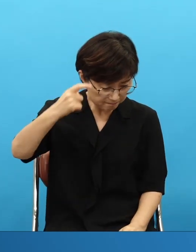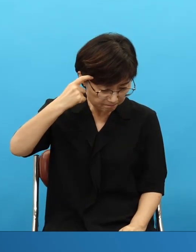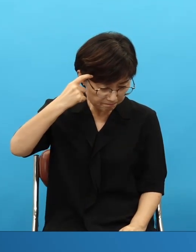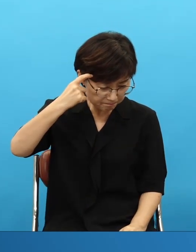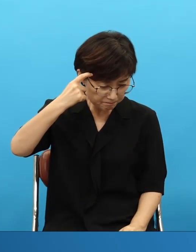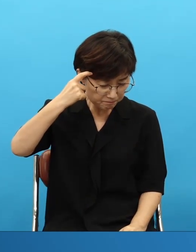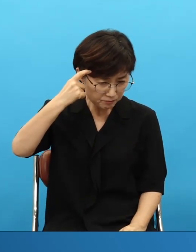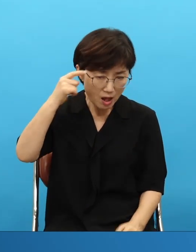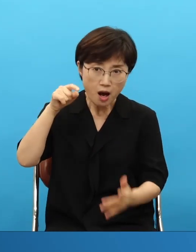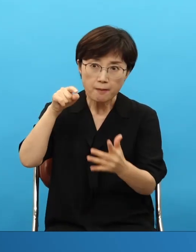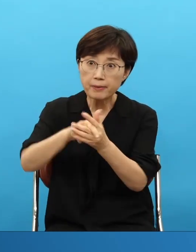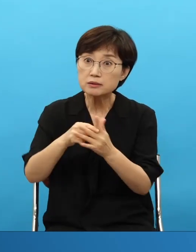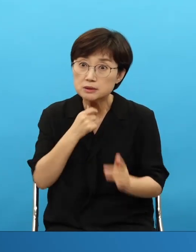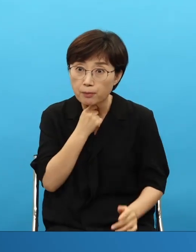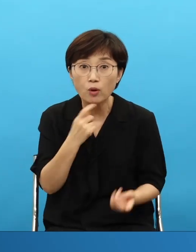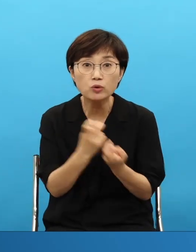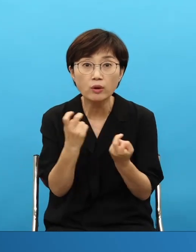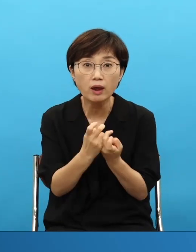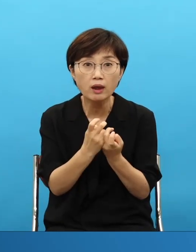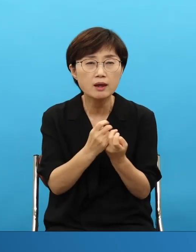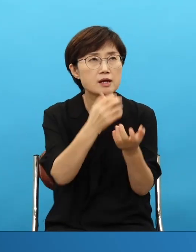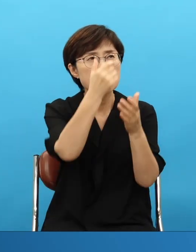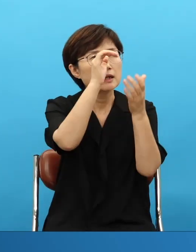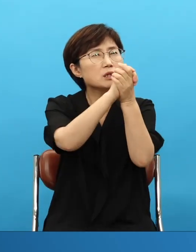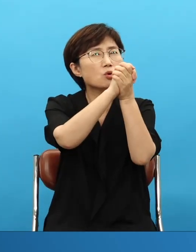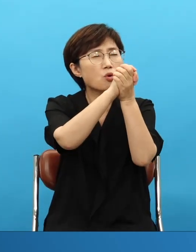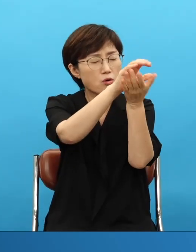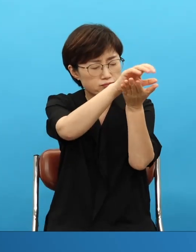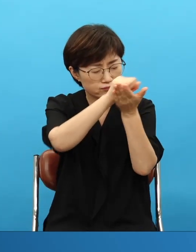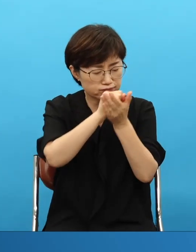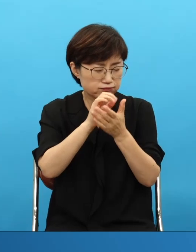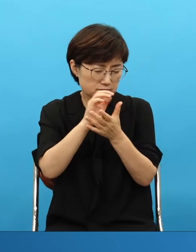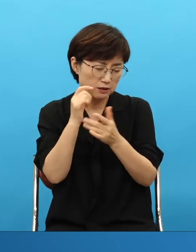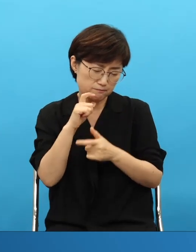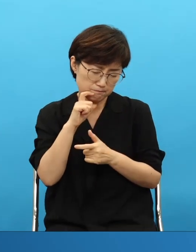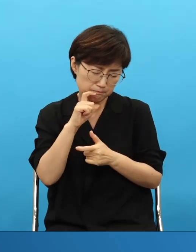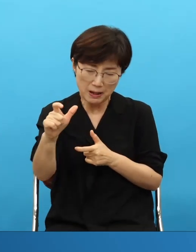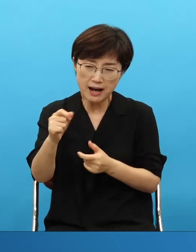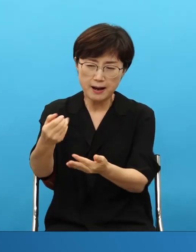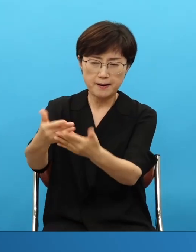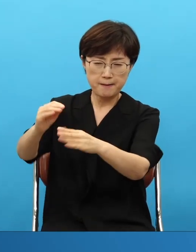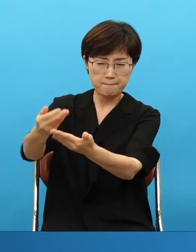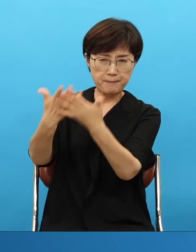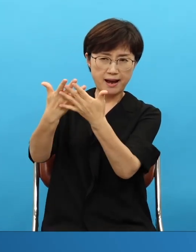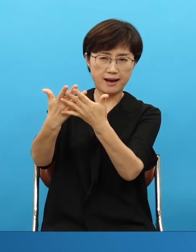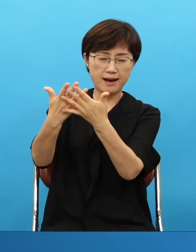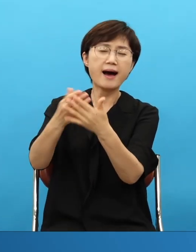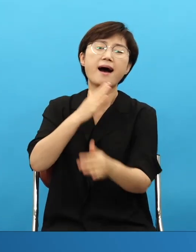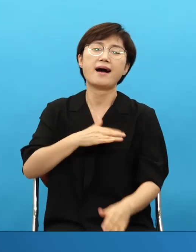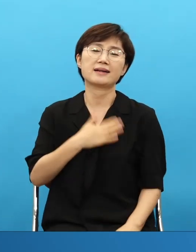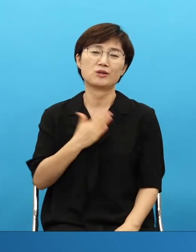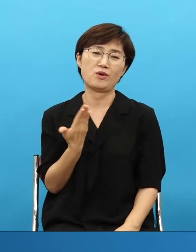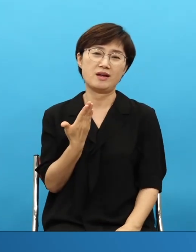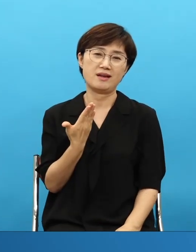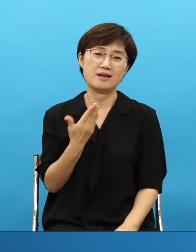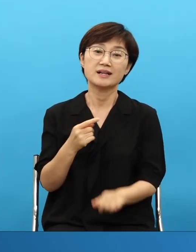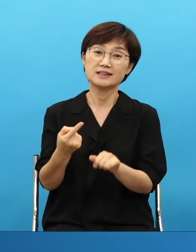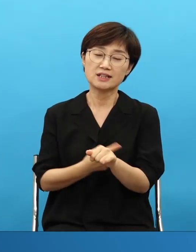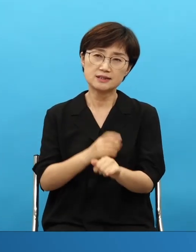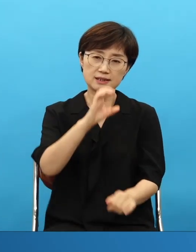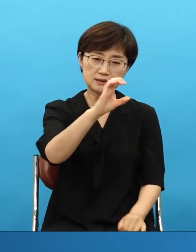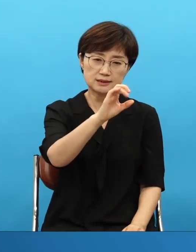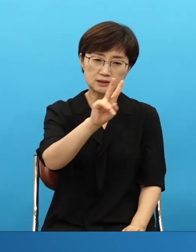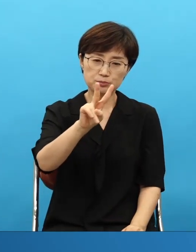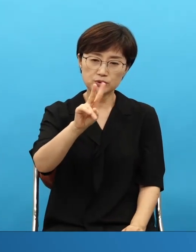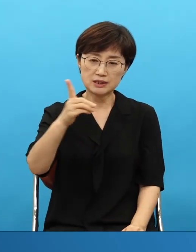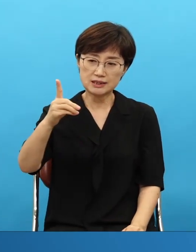땅 끝까지로 내 증인이 되리라. 나의 CVDIP가 미리 보입니다. 我的